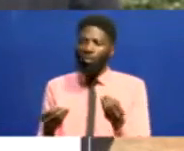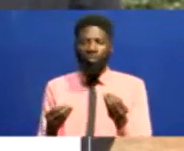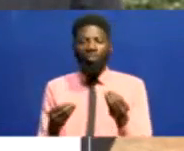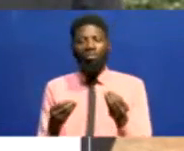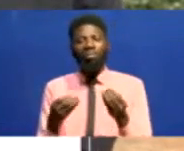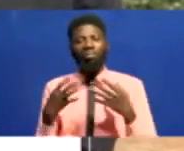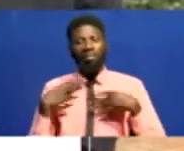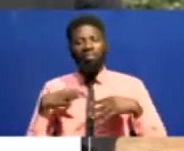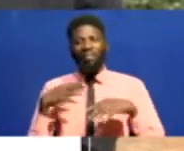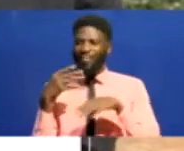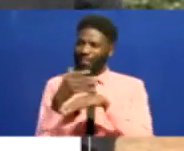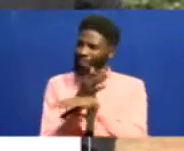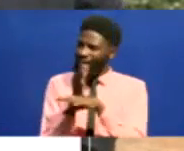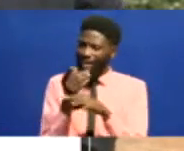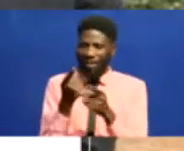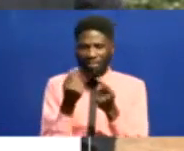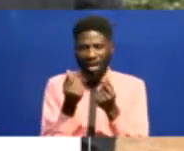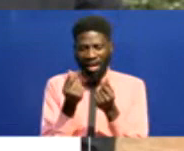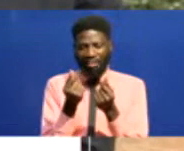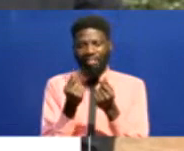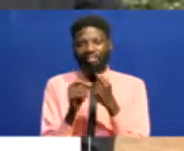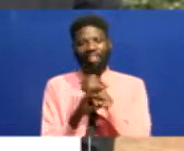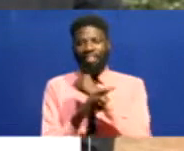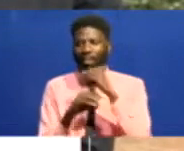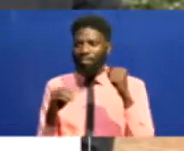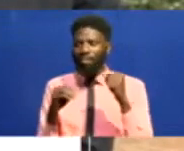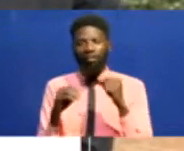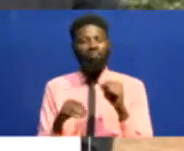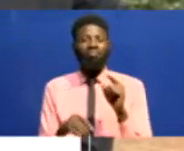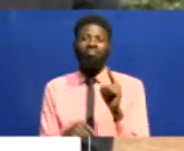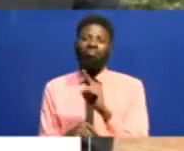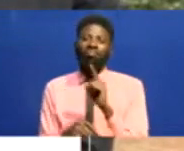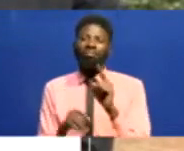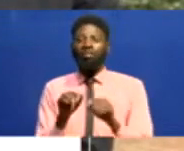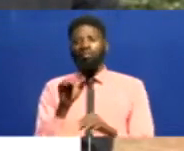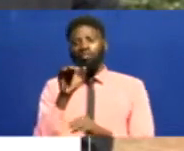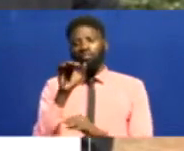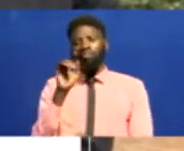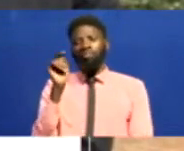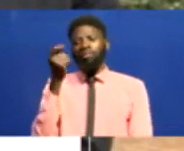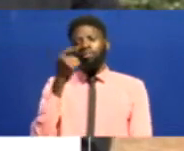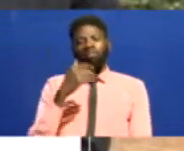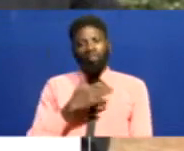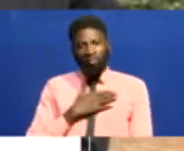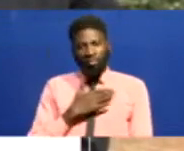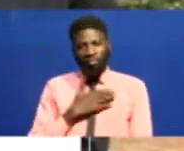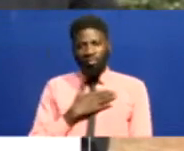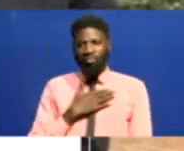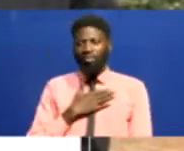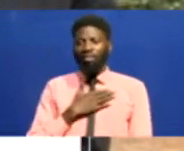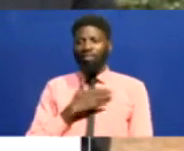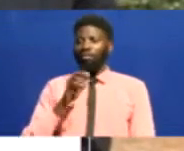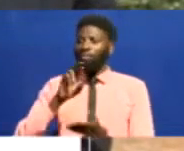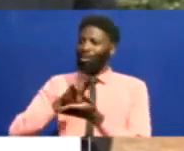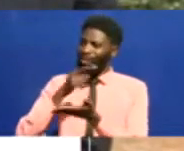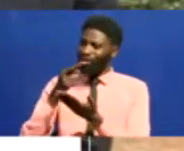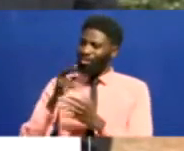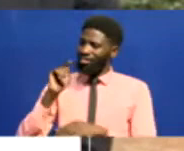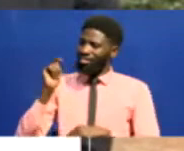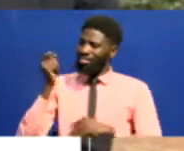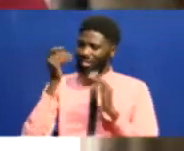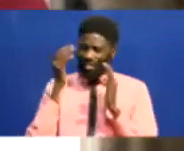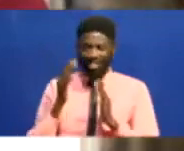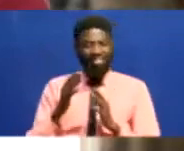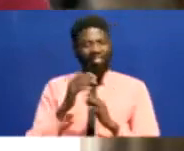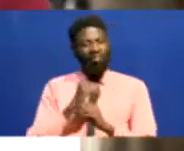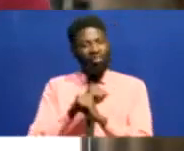waragai, usikubali iende mifuko ambayo haifai. Tunakuomba rais wetu, chunga mali ya Wakenya, chunga taxes